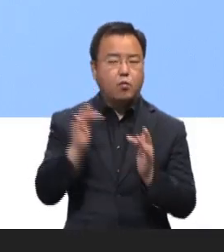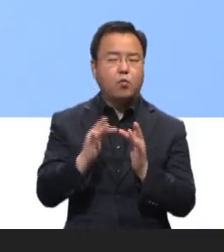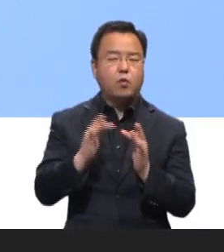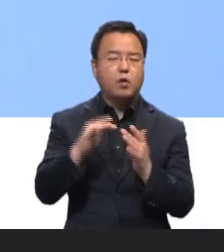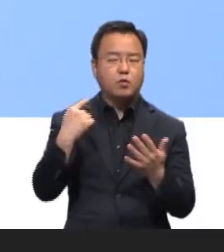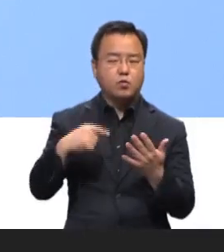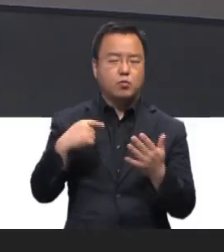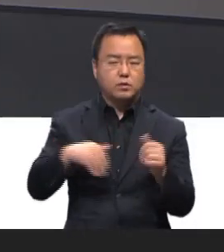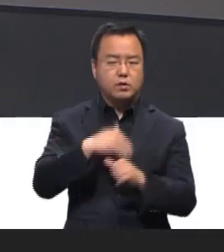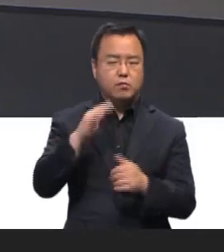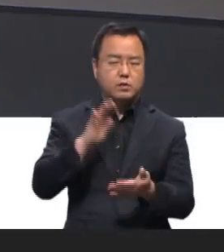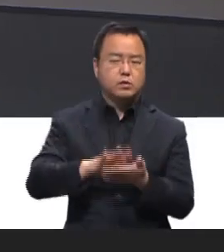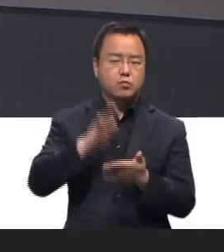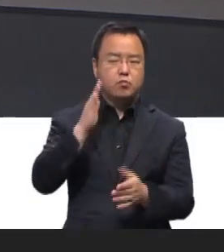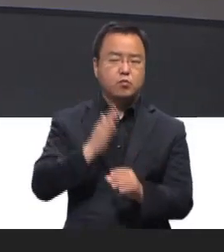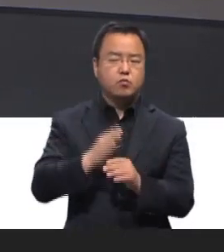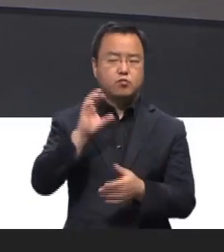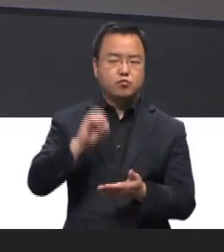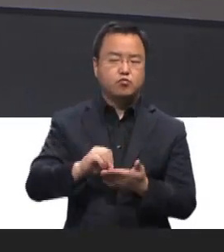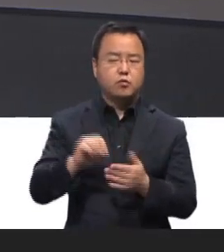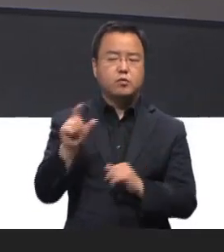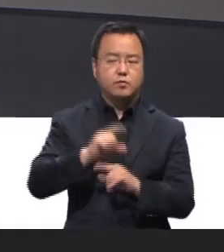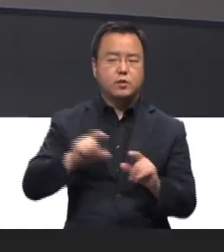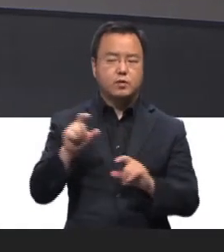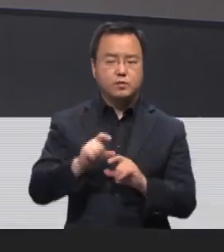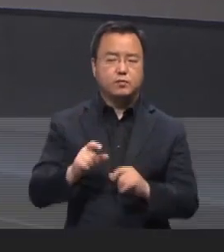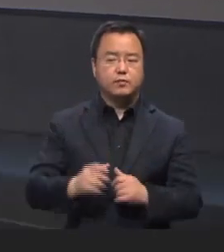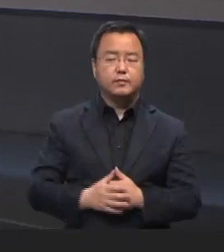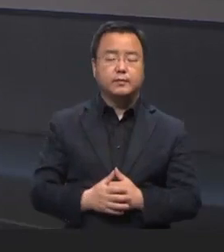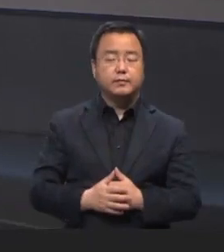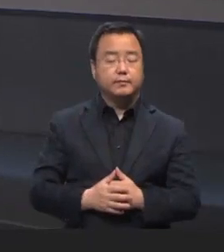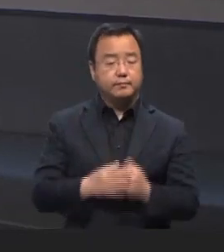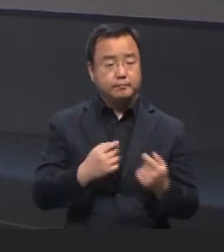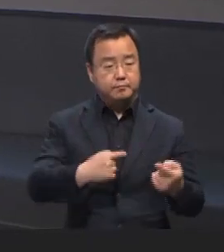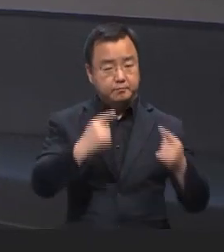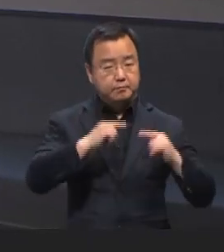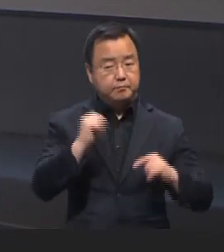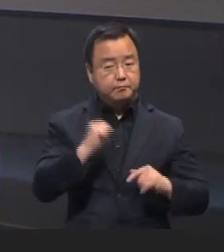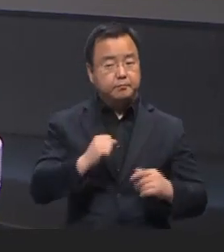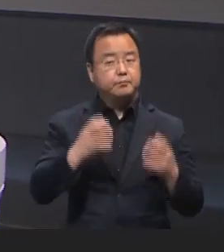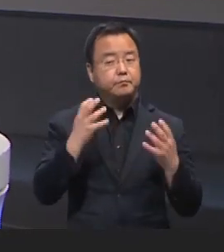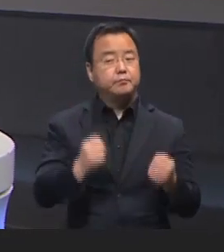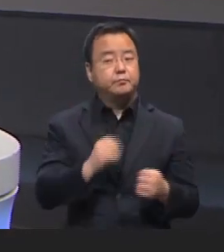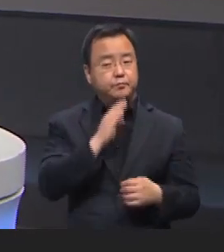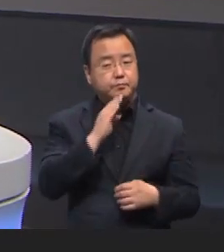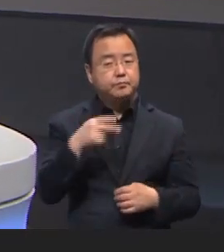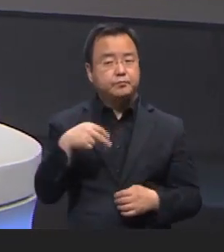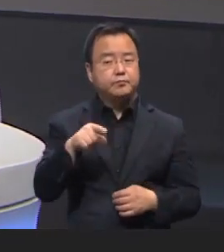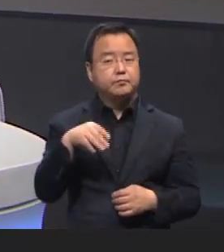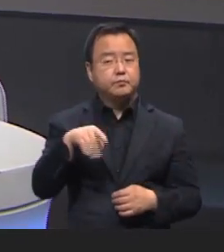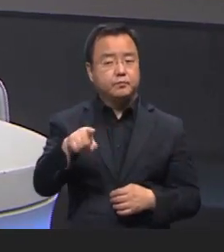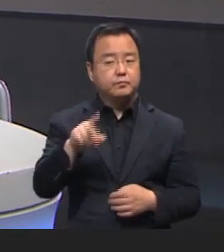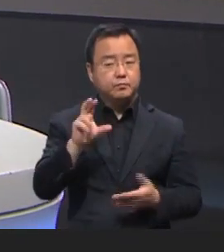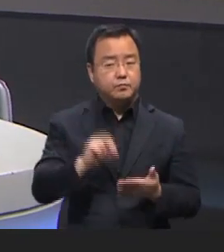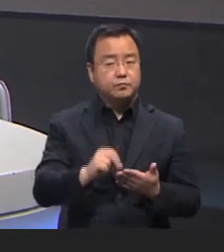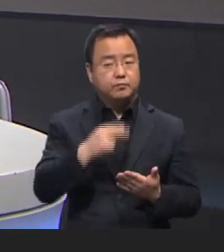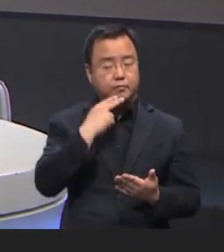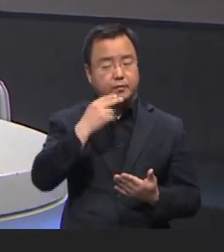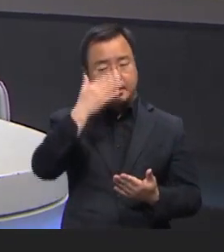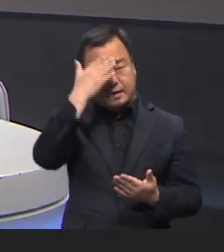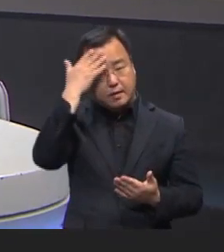있을것 같고요 이제 그만큼 저희 숙제도 말아진 것이 이제 참여해 게 상당히 높은데 서버 문제 없다니까 그나마 좀 다행이다